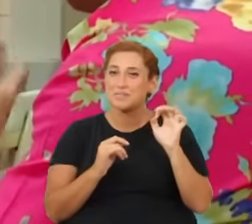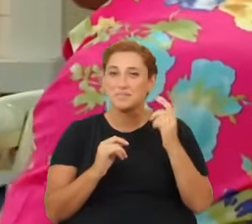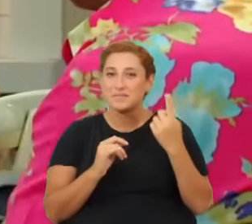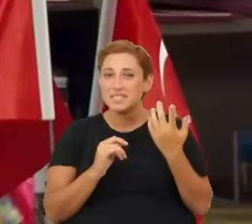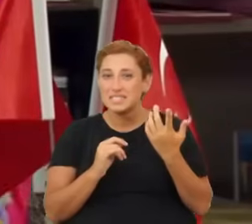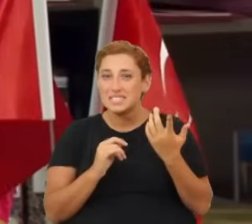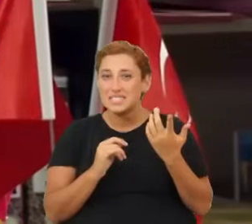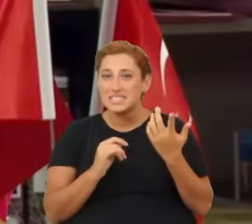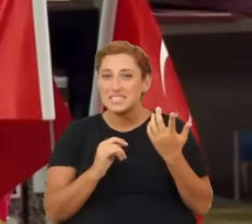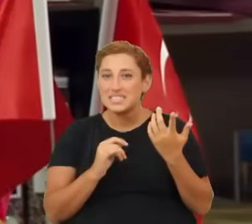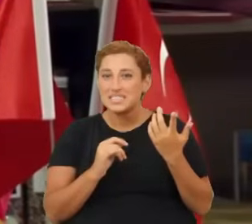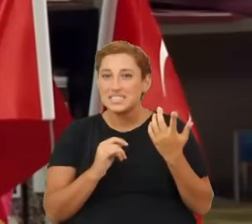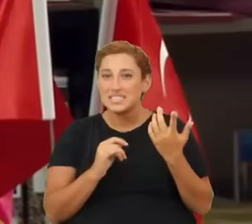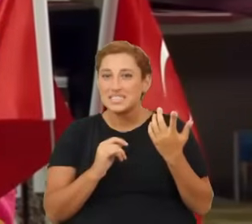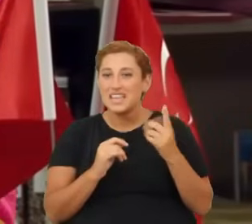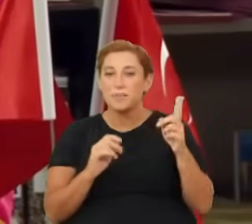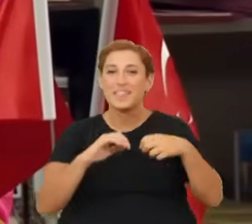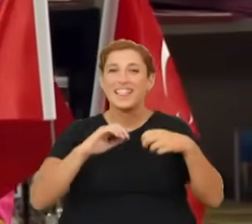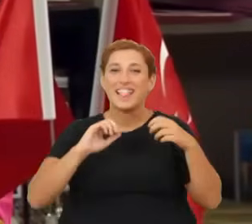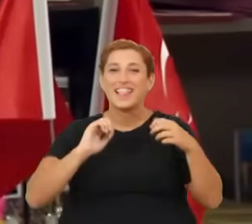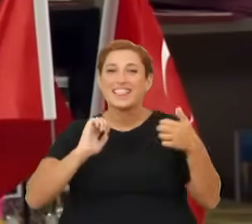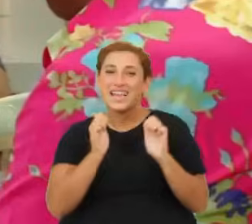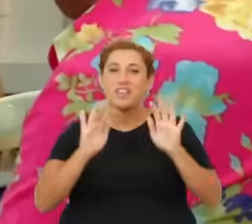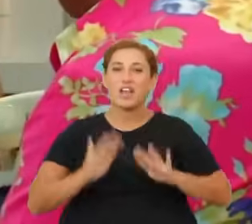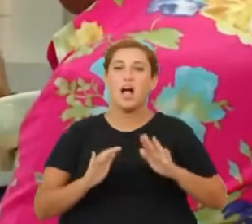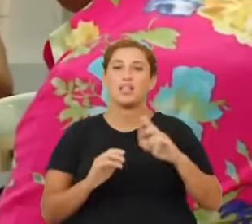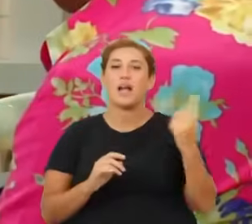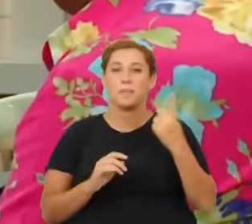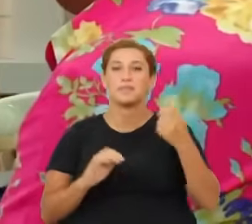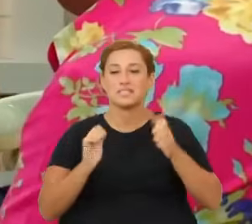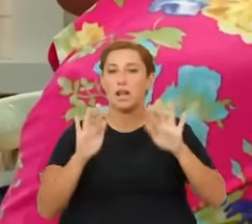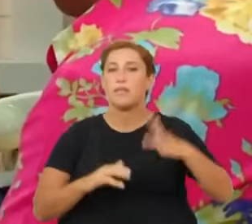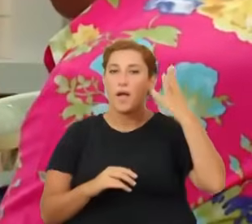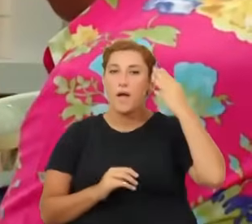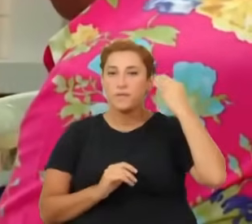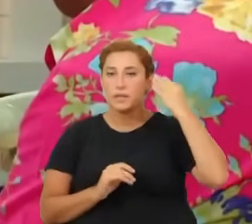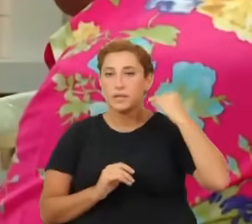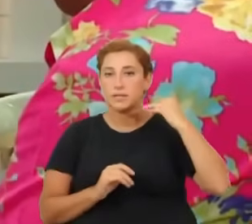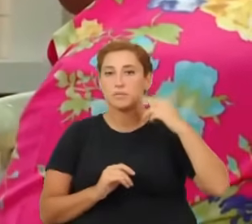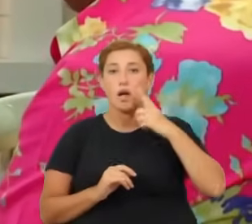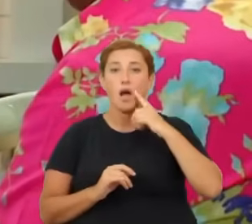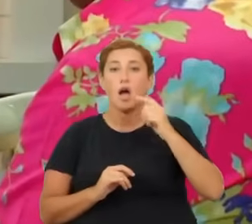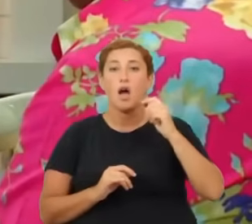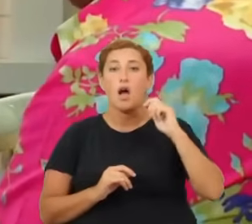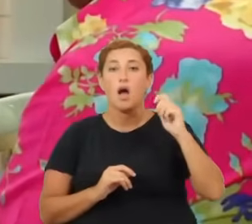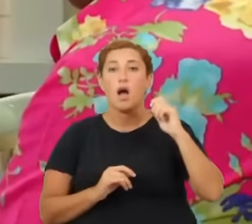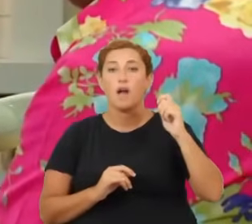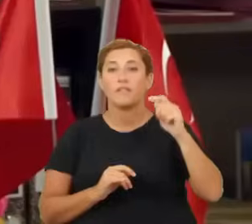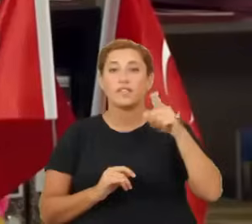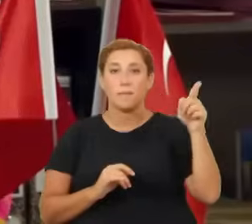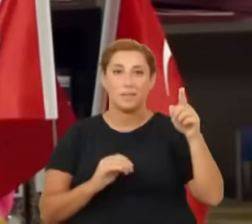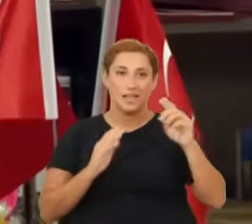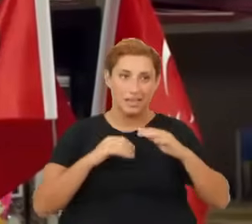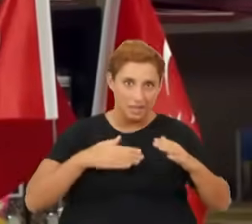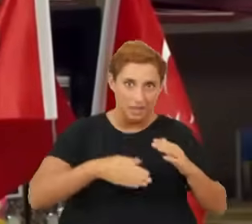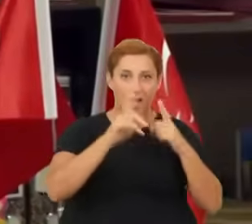Böyle... Tıkanıklık ya. Evet, tıkandık. Ya, orada tıkandık. Bir yerde anladım. Adam da tıkandınız, adam da tıkandınız